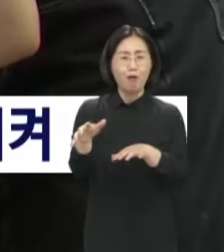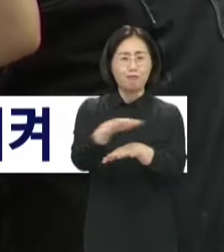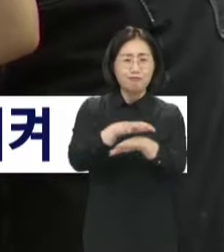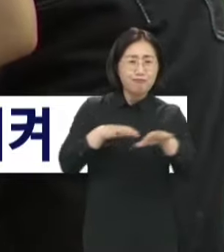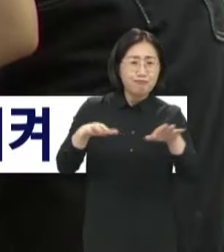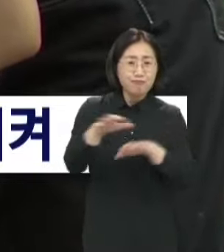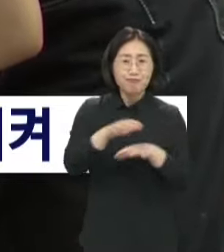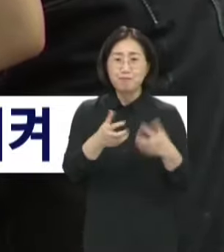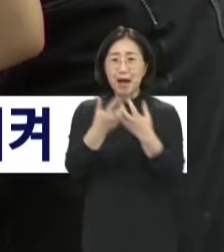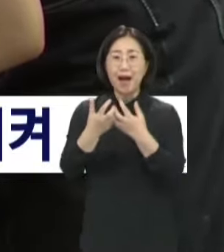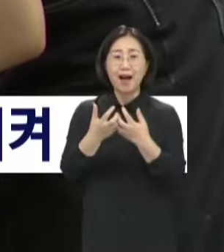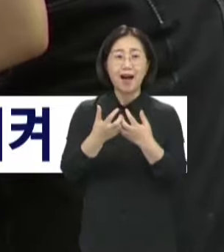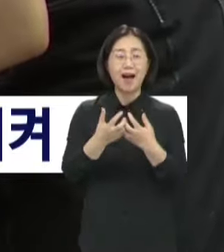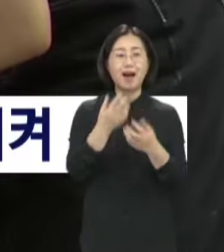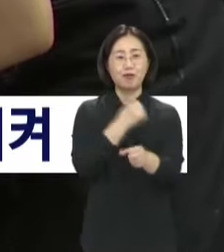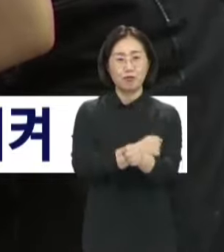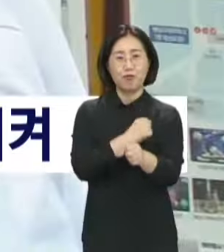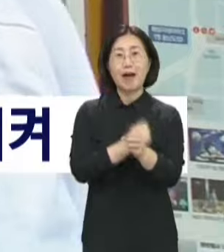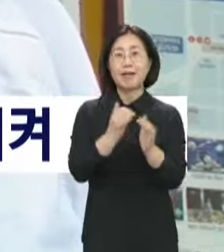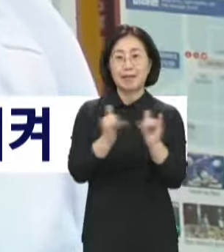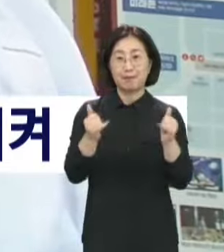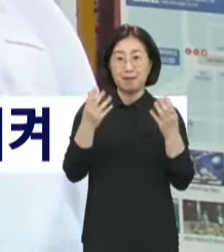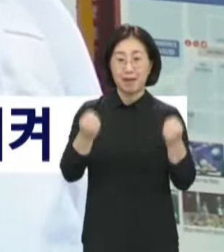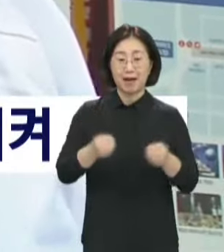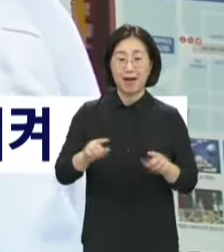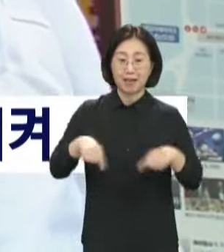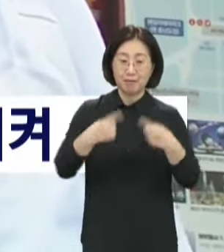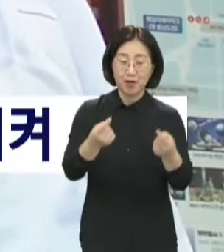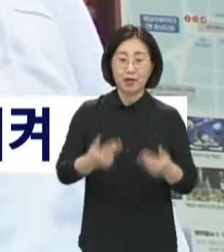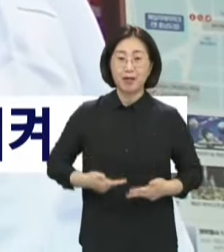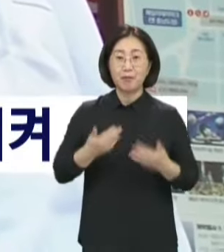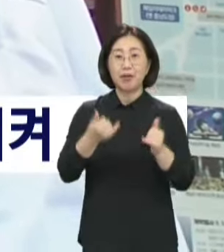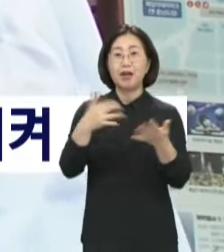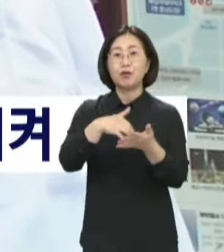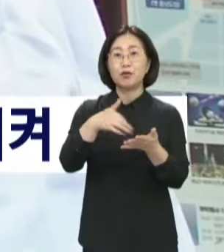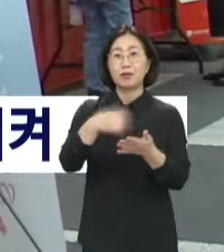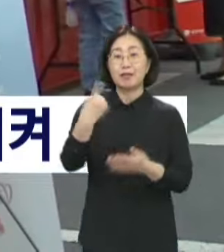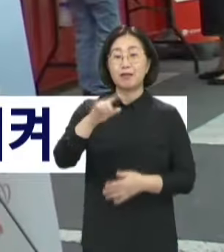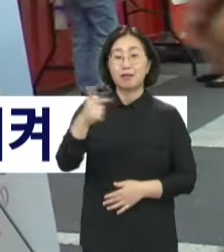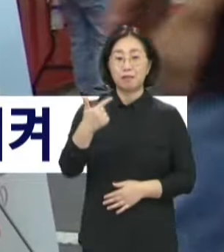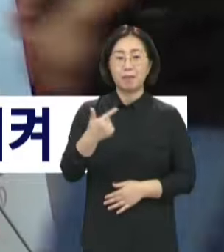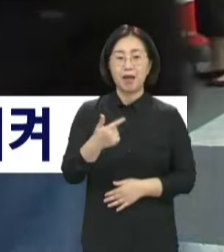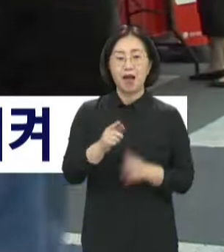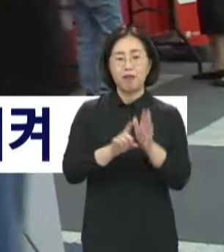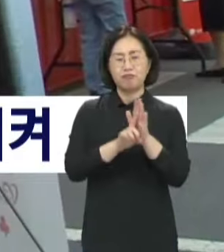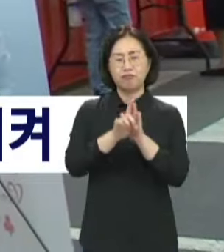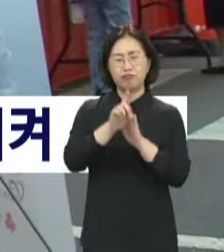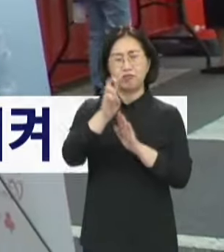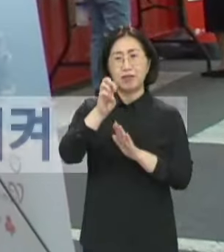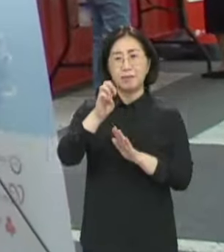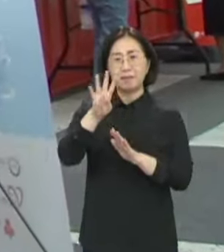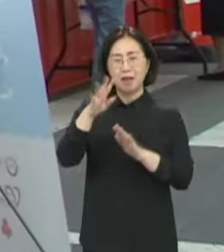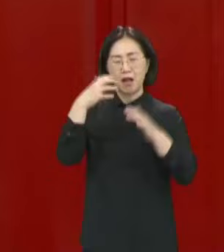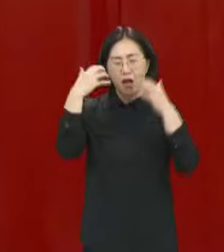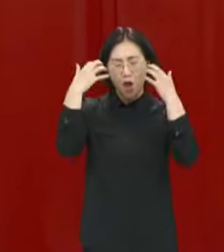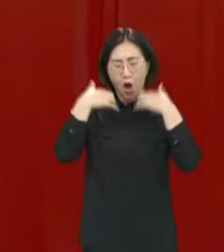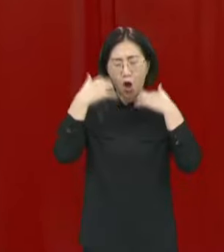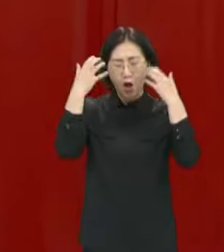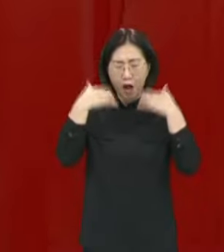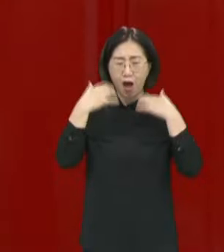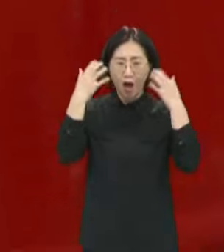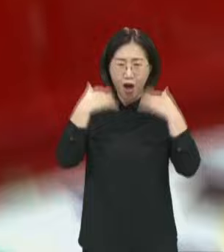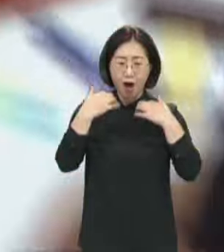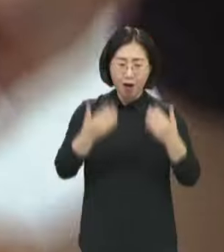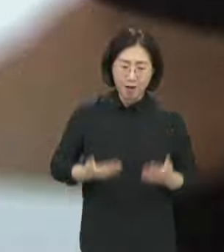있었습니다 그동안 투입된 자원봉사자 수는 1600명 34도가 넘는 무더위 속에서도 봉사에서 오는